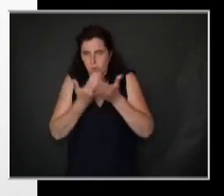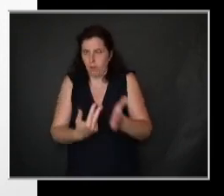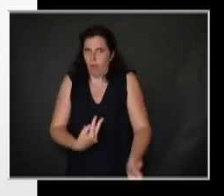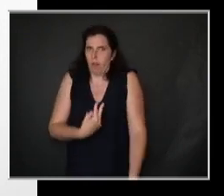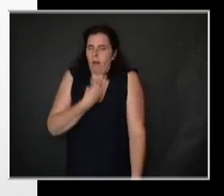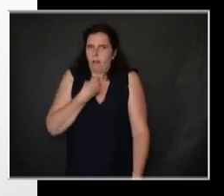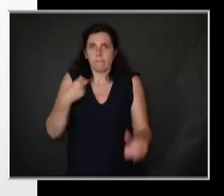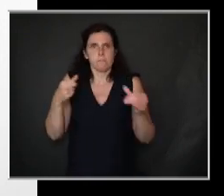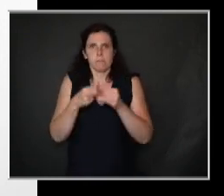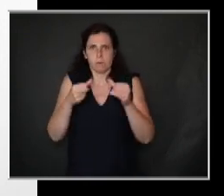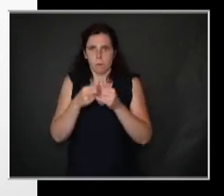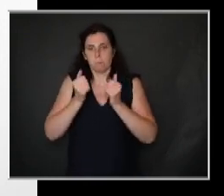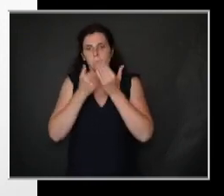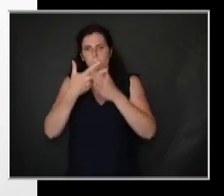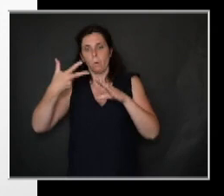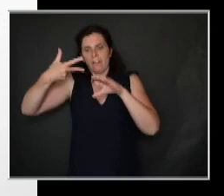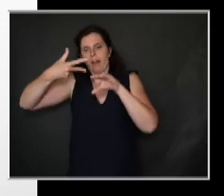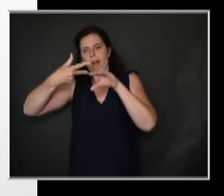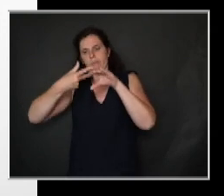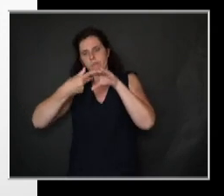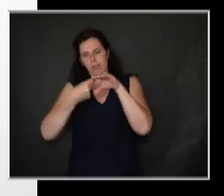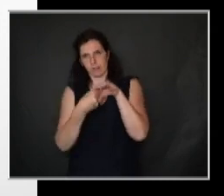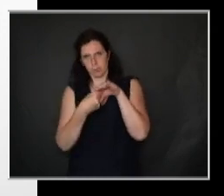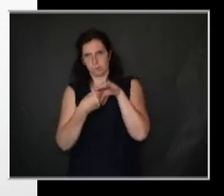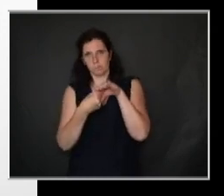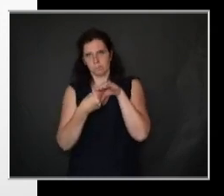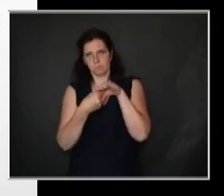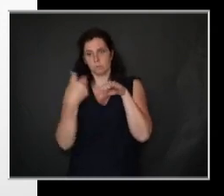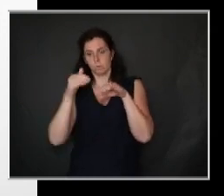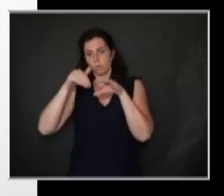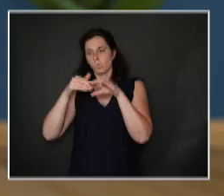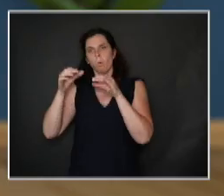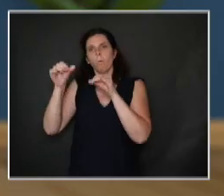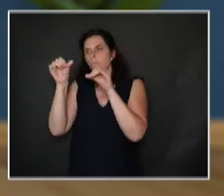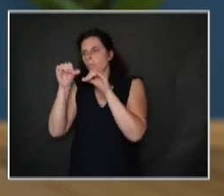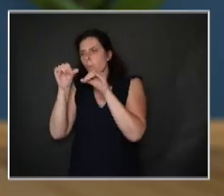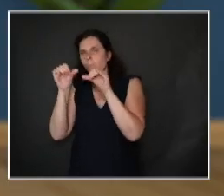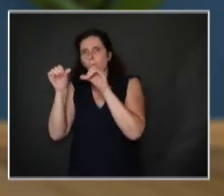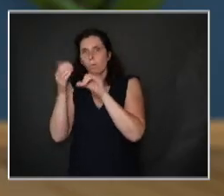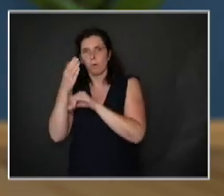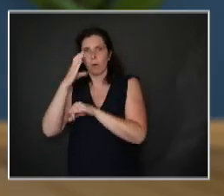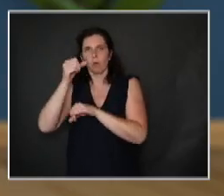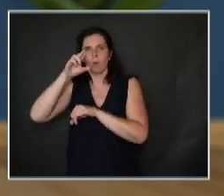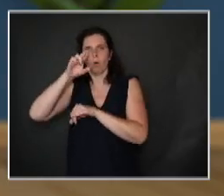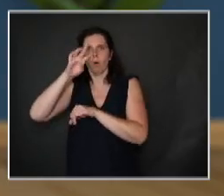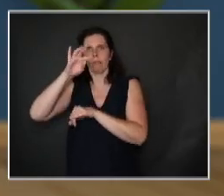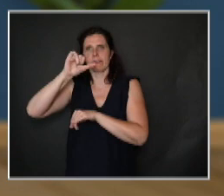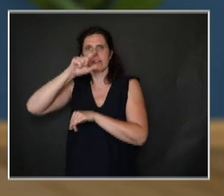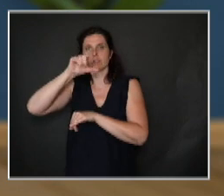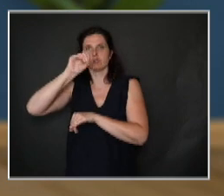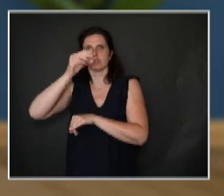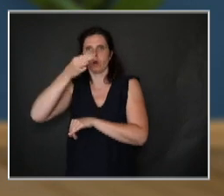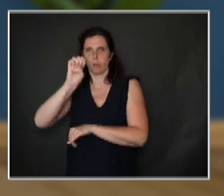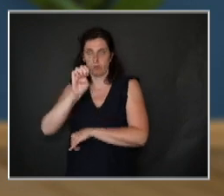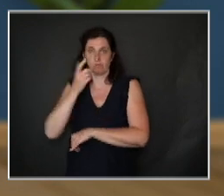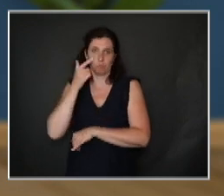eh bien, on peut proposer des infiltrations des articulaires postérieurs. Donc, on injecte de la cortisone. Donc, il faut être sûr qu'il n'y ait pas de contre-indication à la cortisone. On